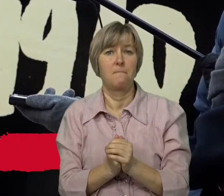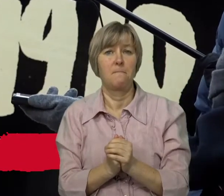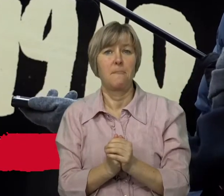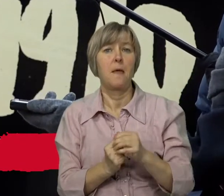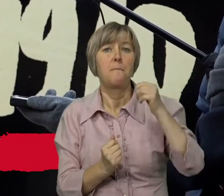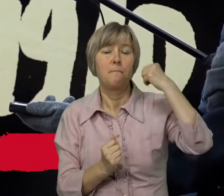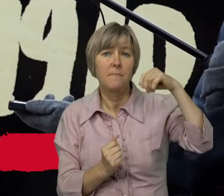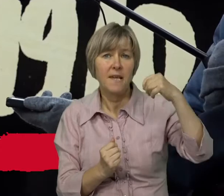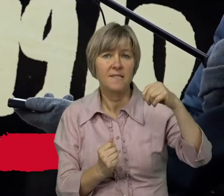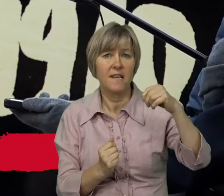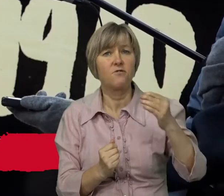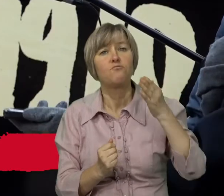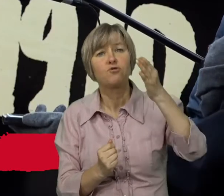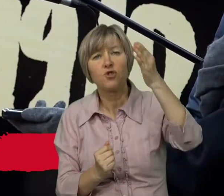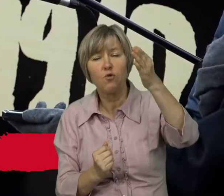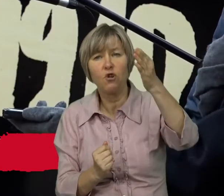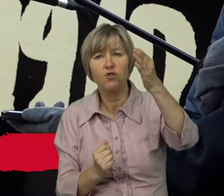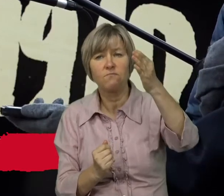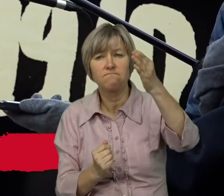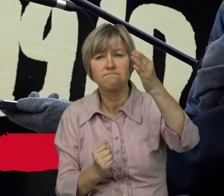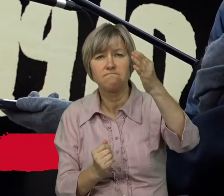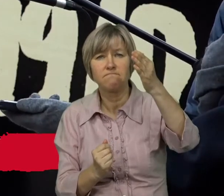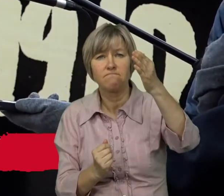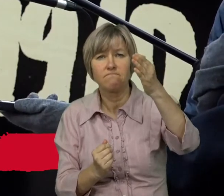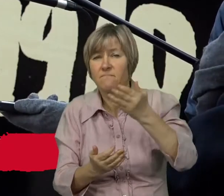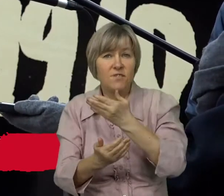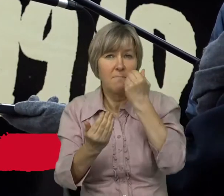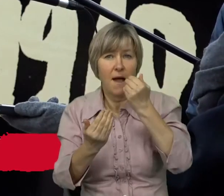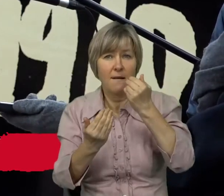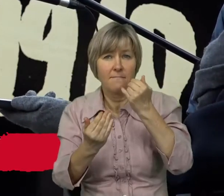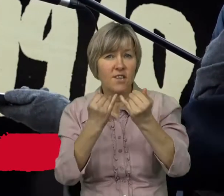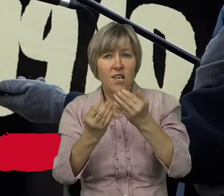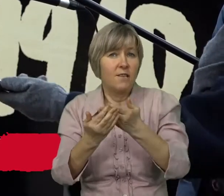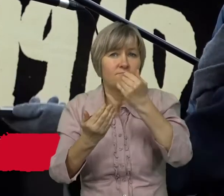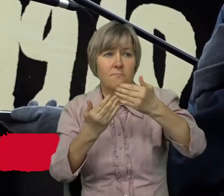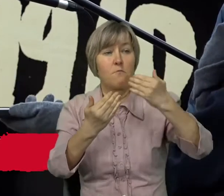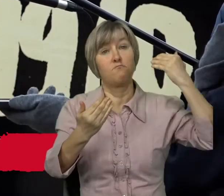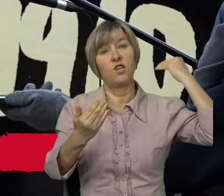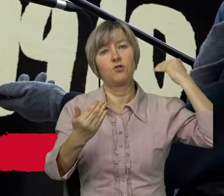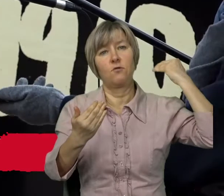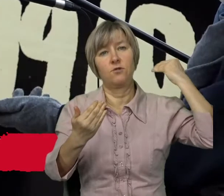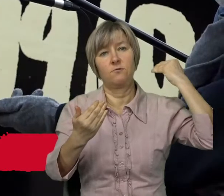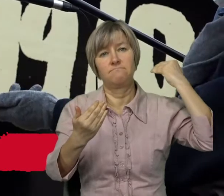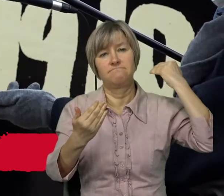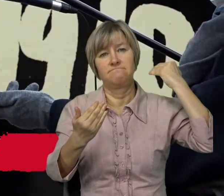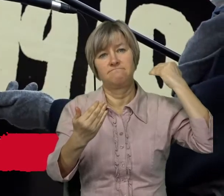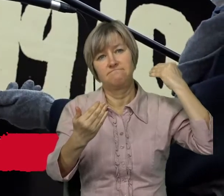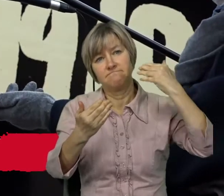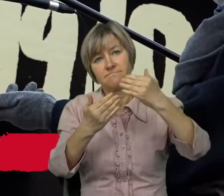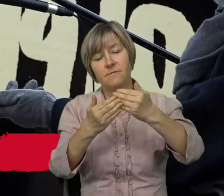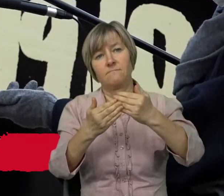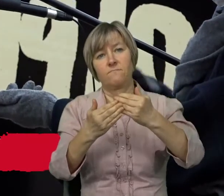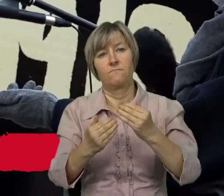ma przyszłości bez przeszłości. A jak powiedział to bardzo ładnie jeden z francuskich poetów, najszybsza droga